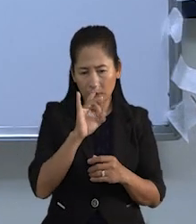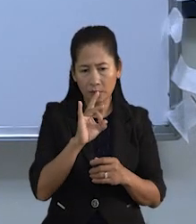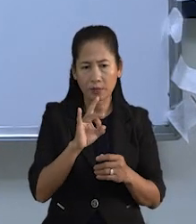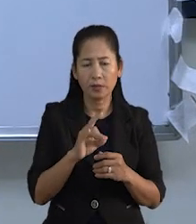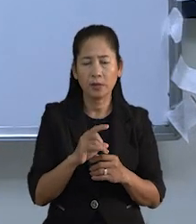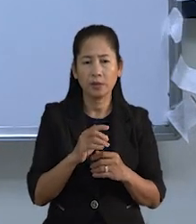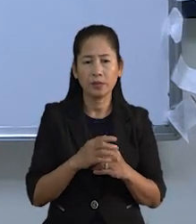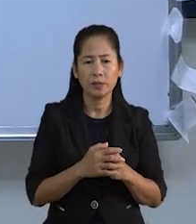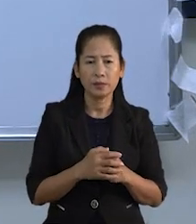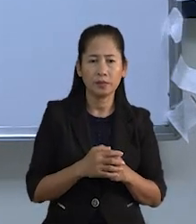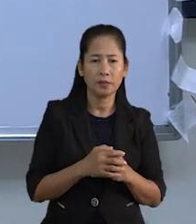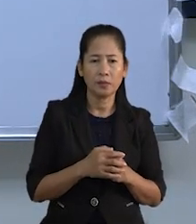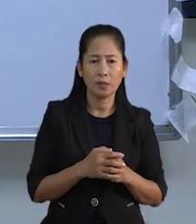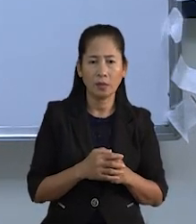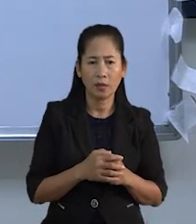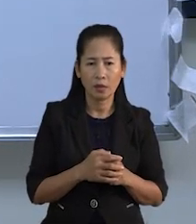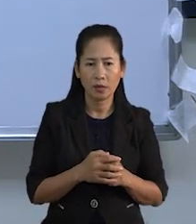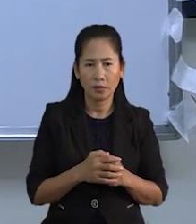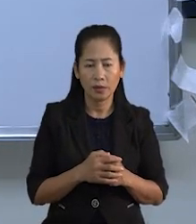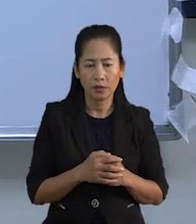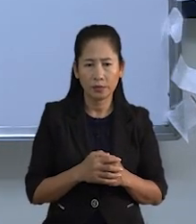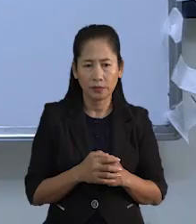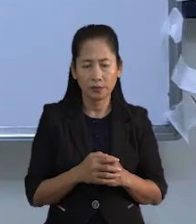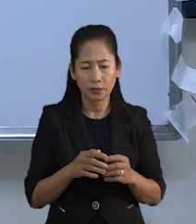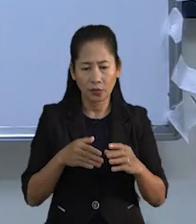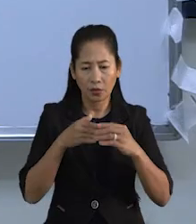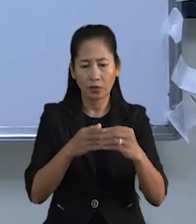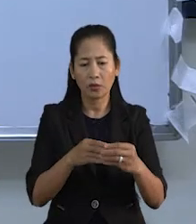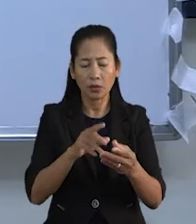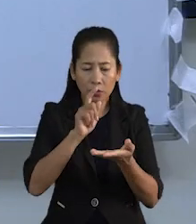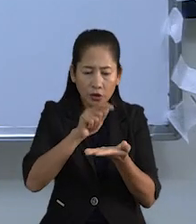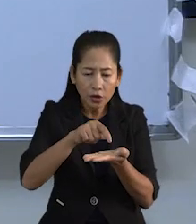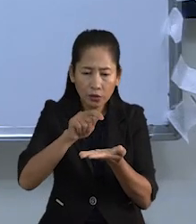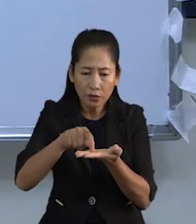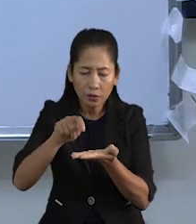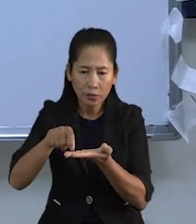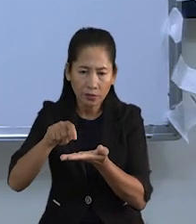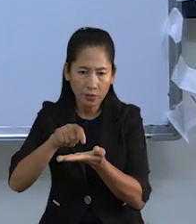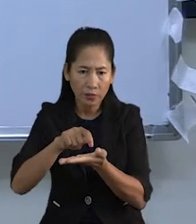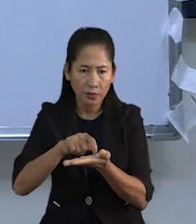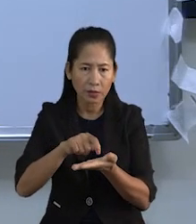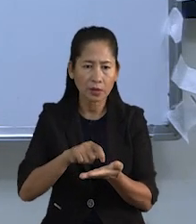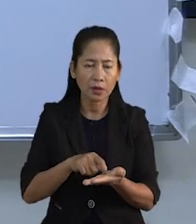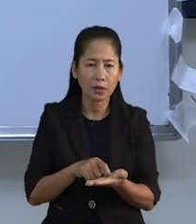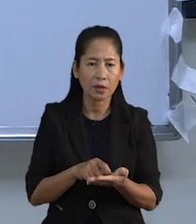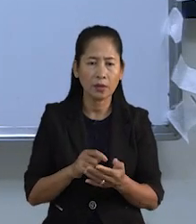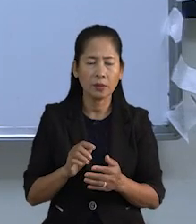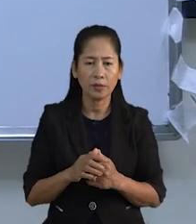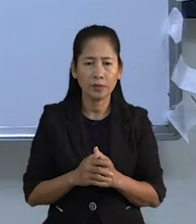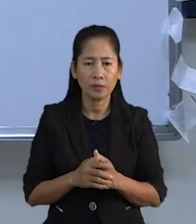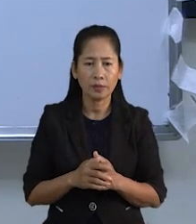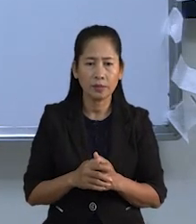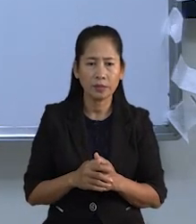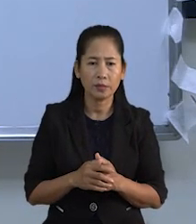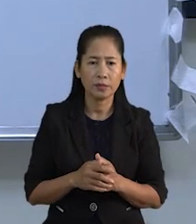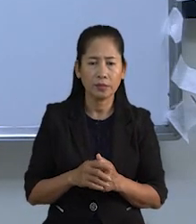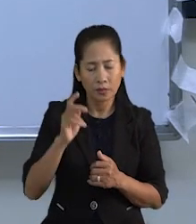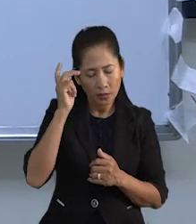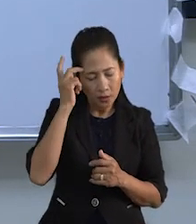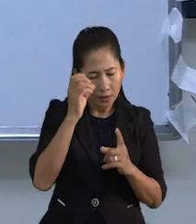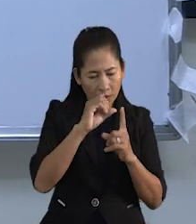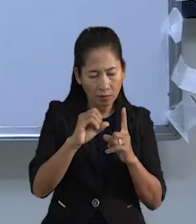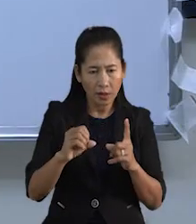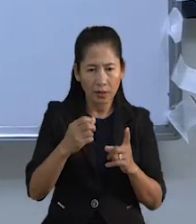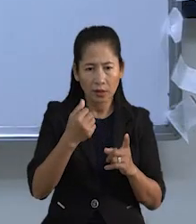ចុះមកដីនេះគឺដើម្បីបណ្ដាលកូនណានាំកូនរកចំចំណីយ៉ាងម៉េចដែរកូនដល់កូនគិតថាលបាស់